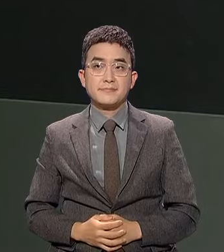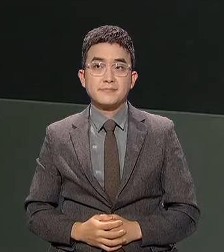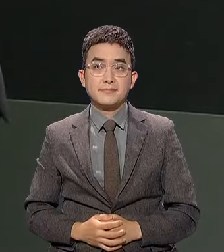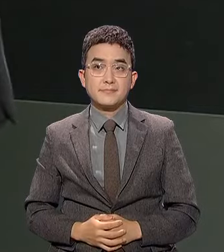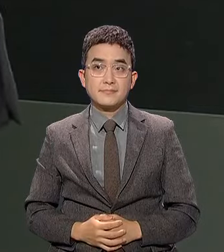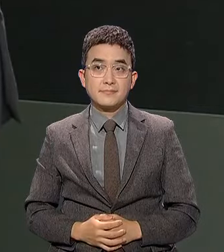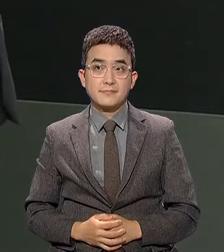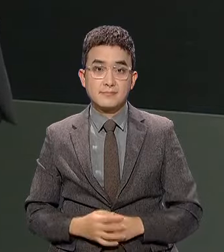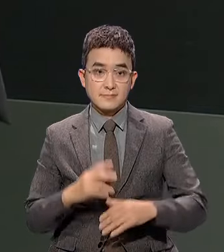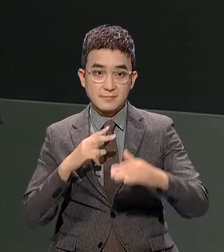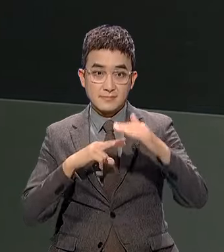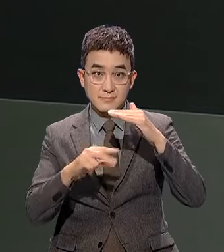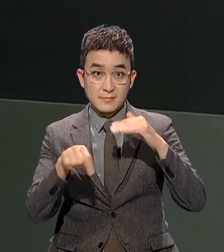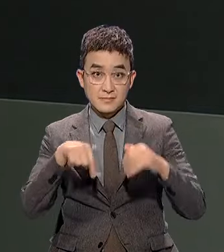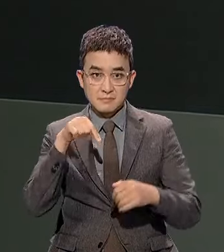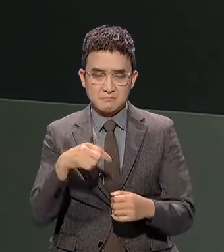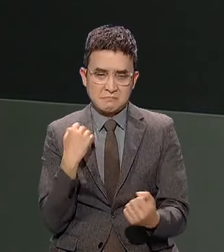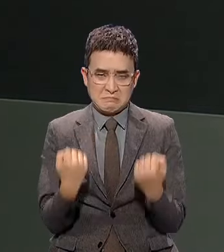열차